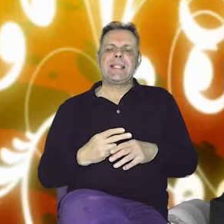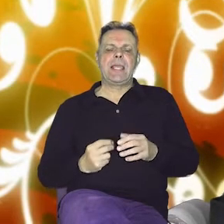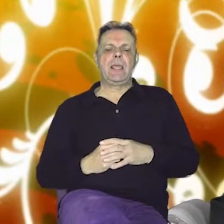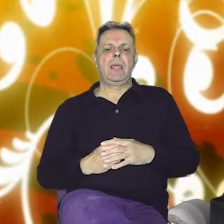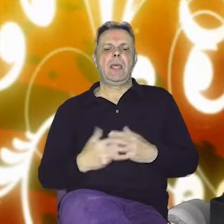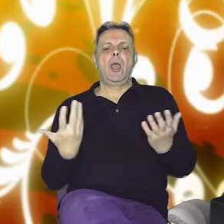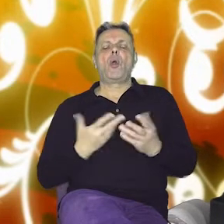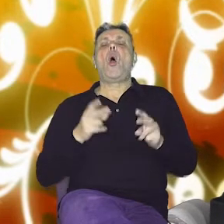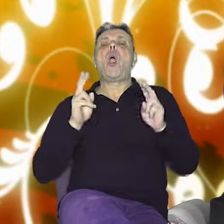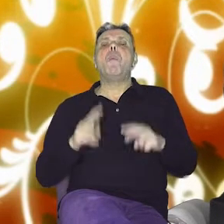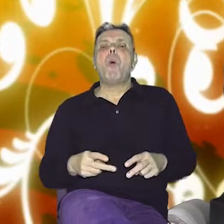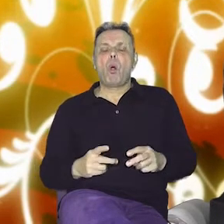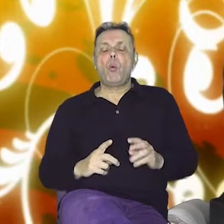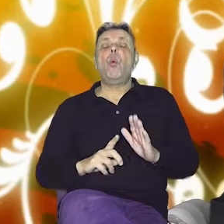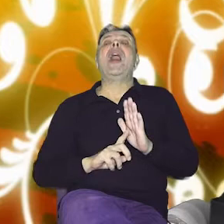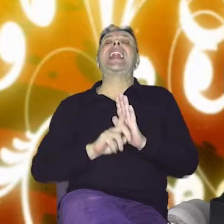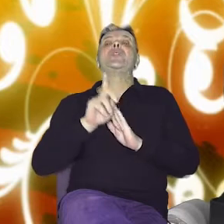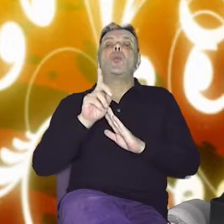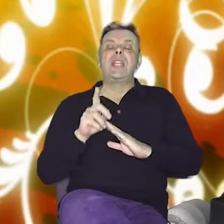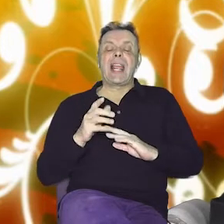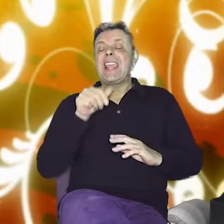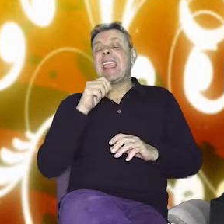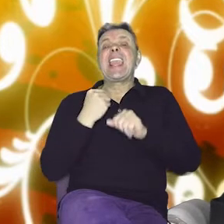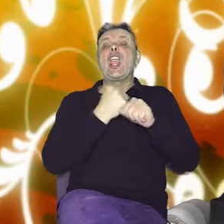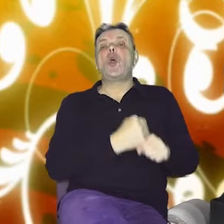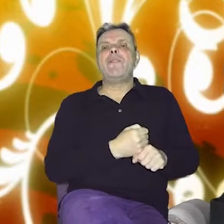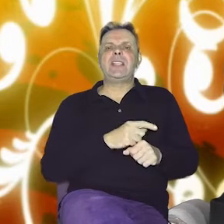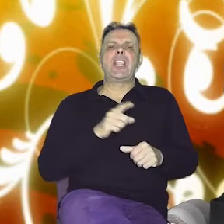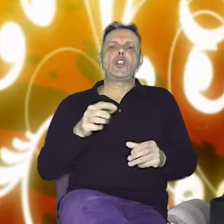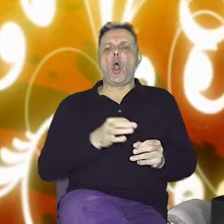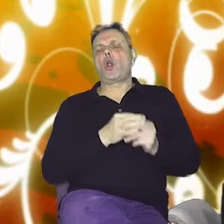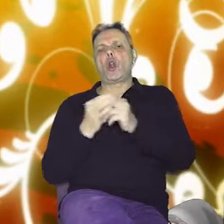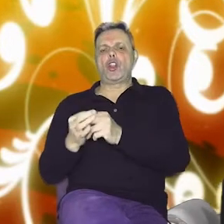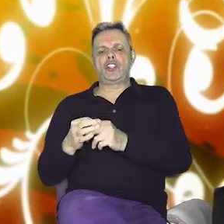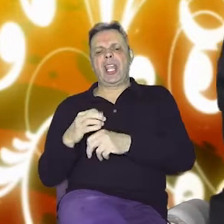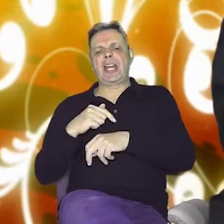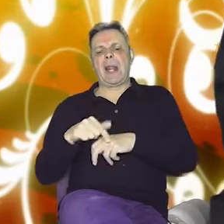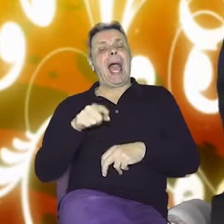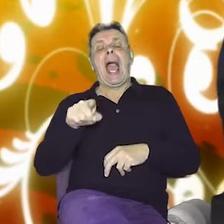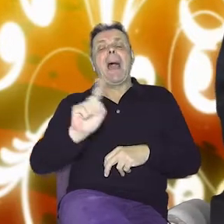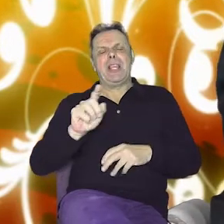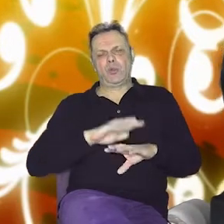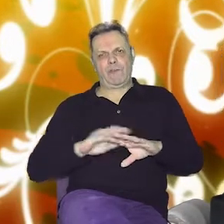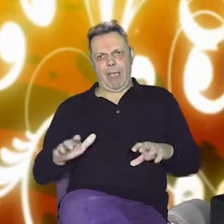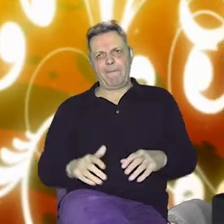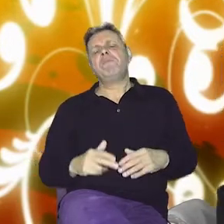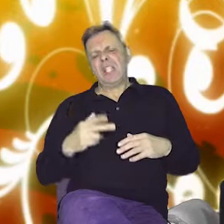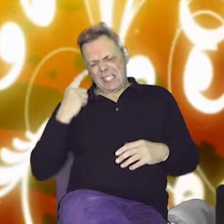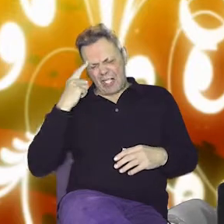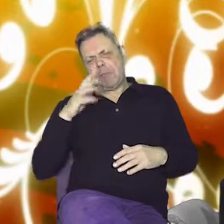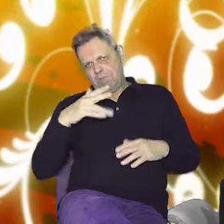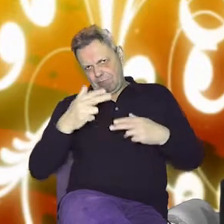bolesti koje mogu rezultirati i dovesti do ovog, a to nisu sve. Dakle, ima ih oko